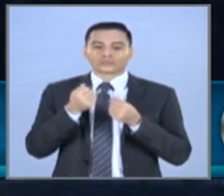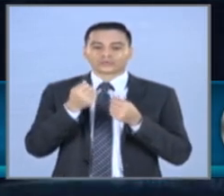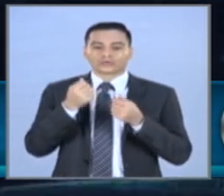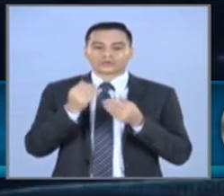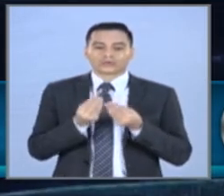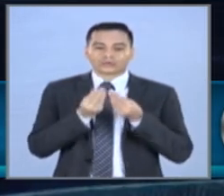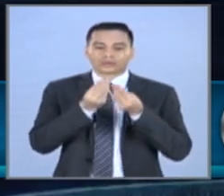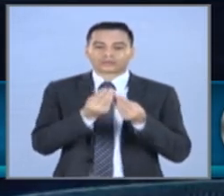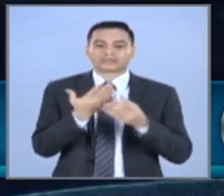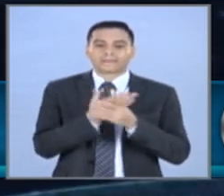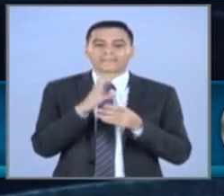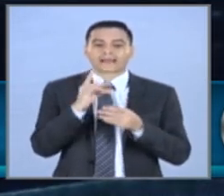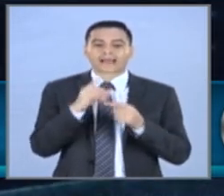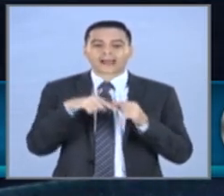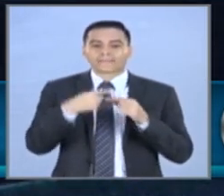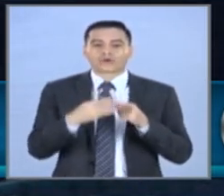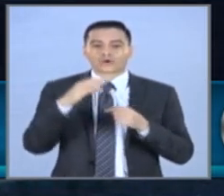الثالث، فما هي جنسيتها؟